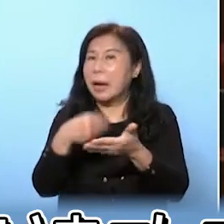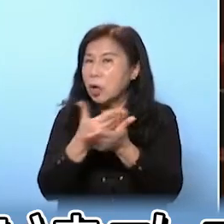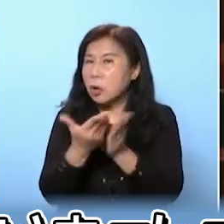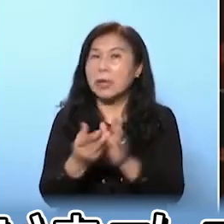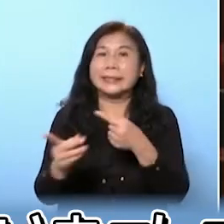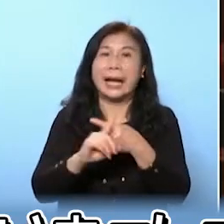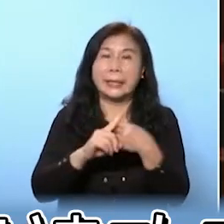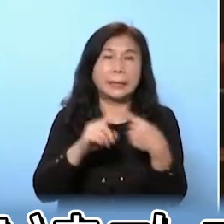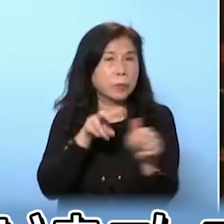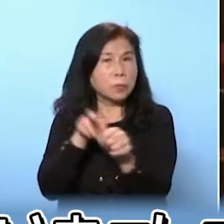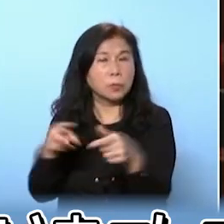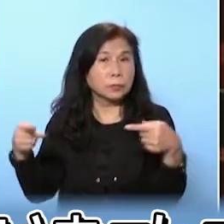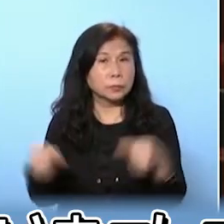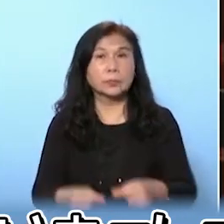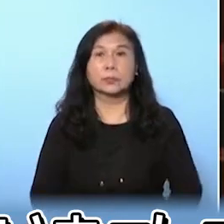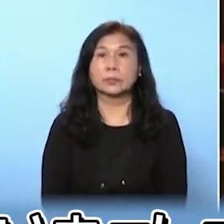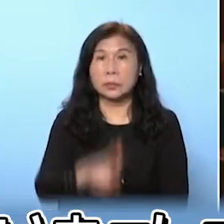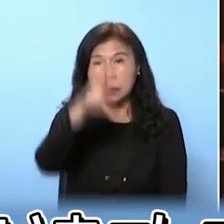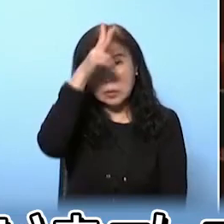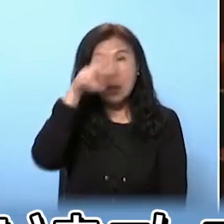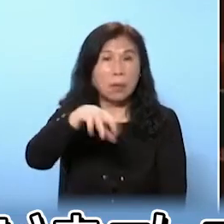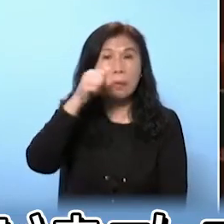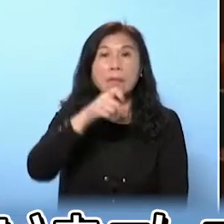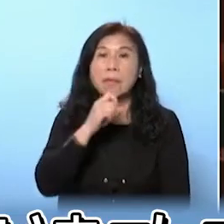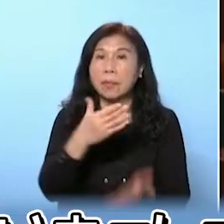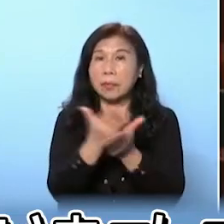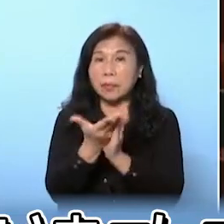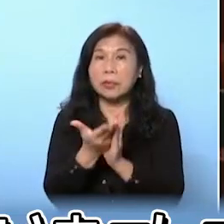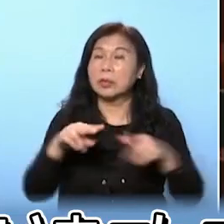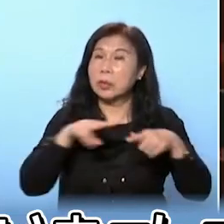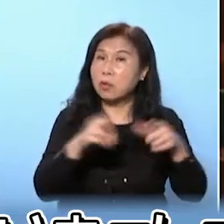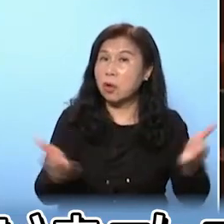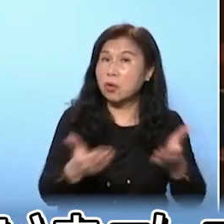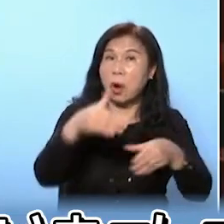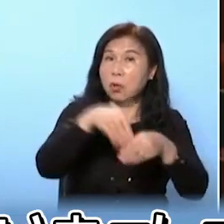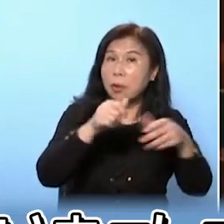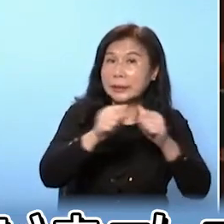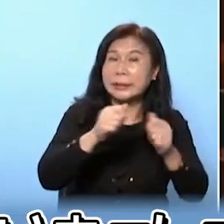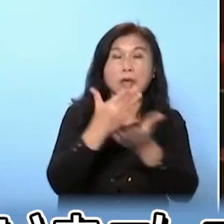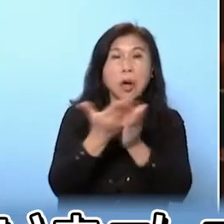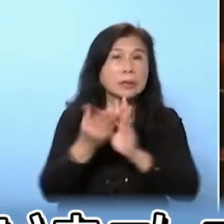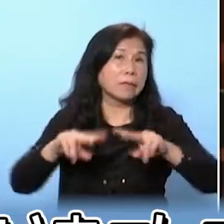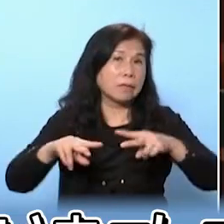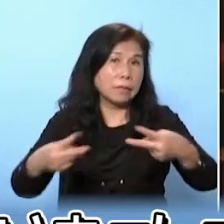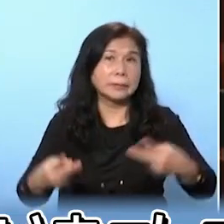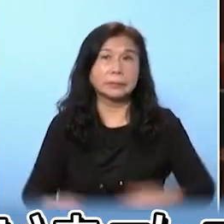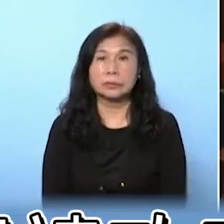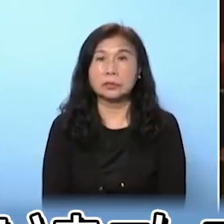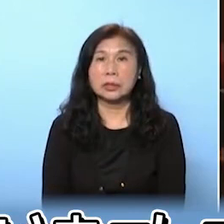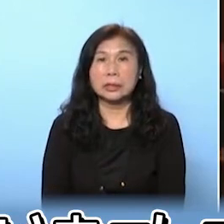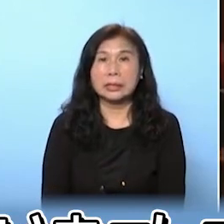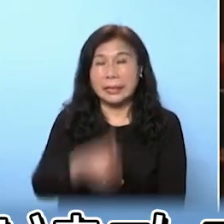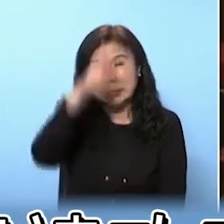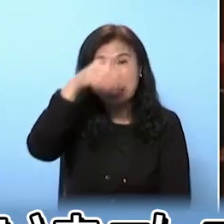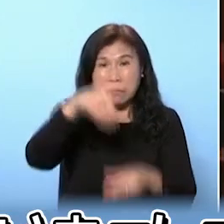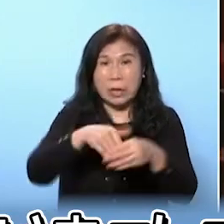控。另外，我认为政府更加要采取多些的推动股票市场多元发展的措施。证监